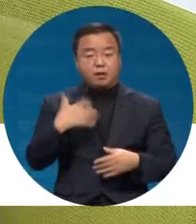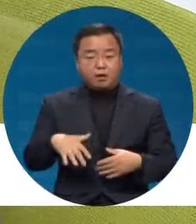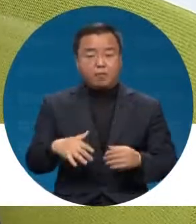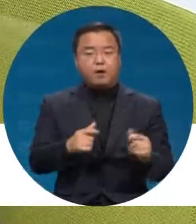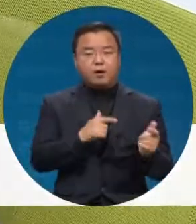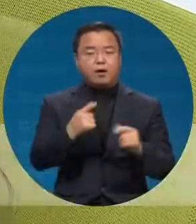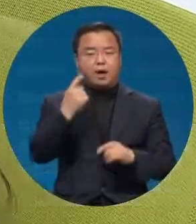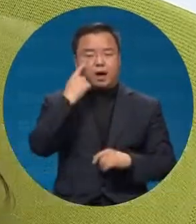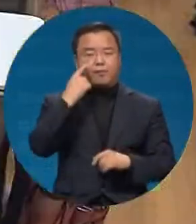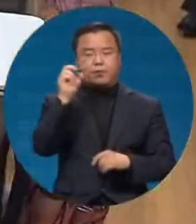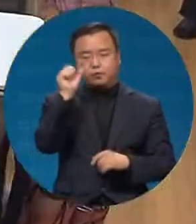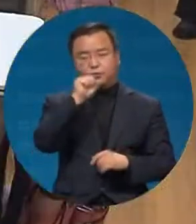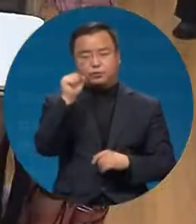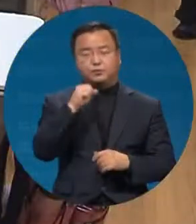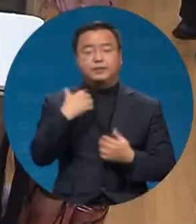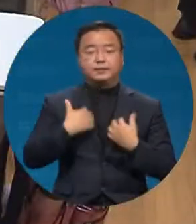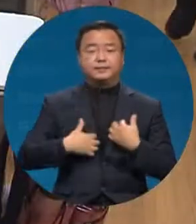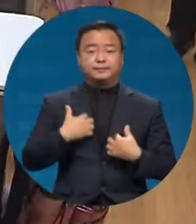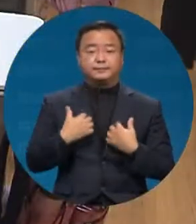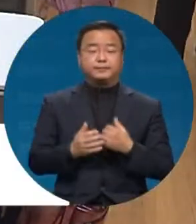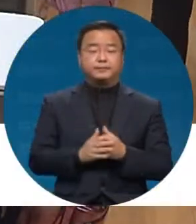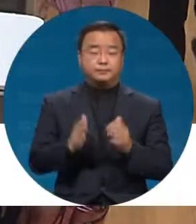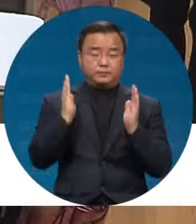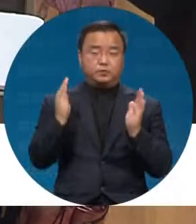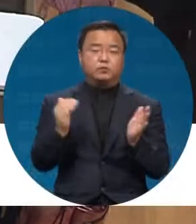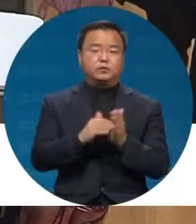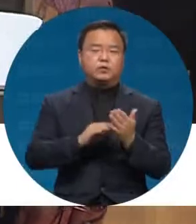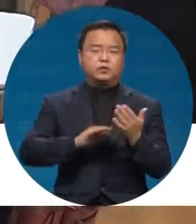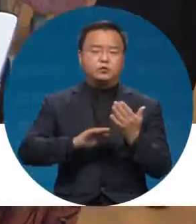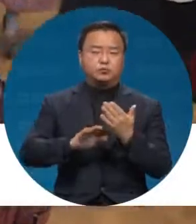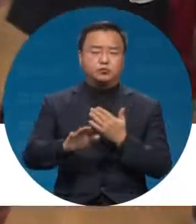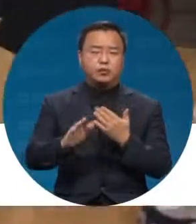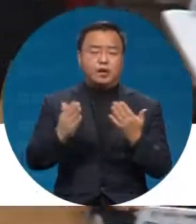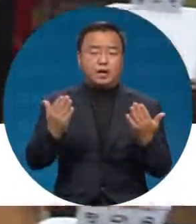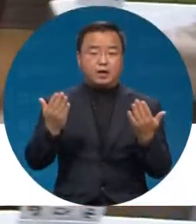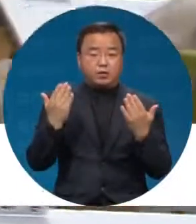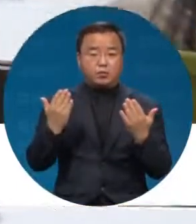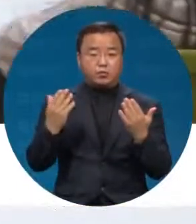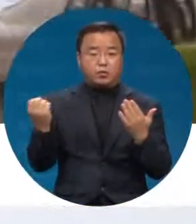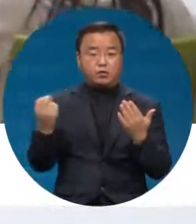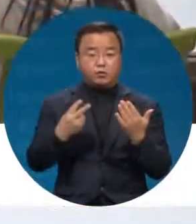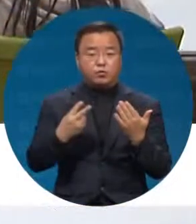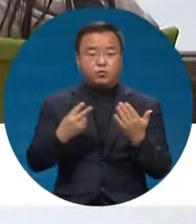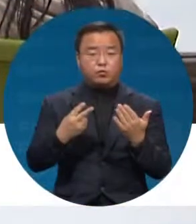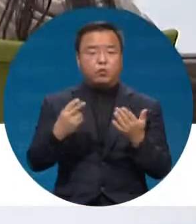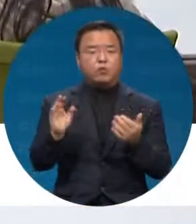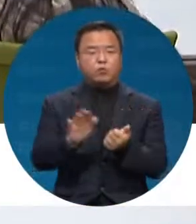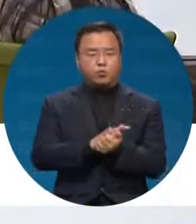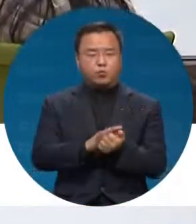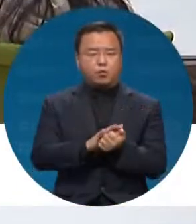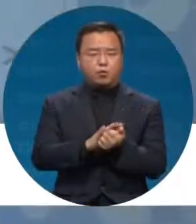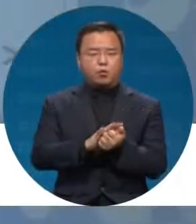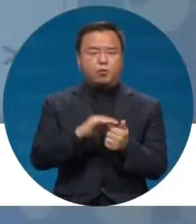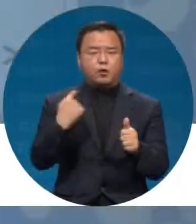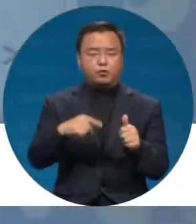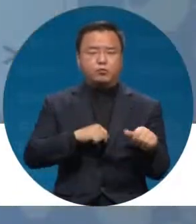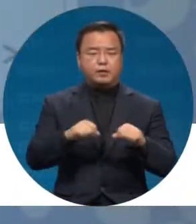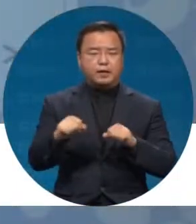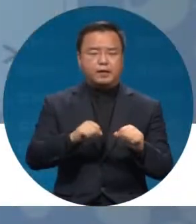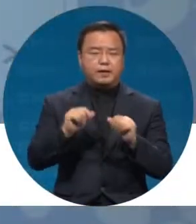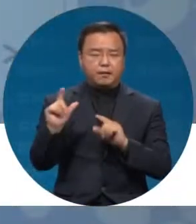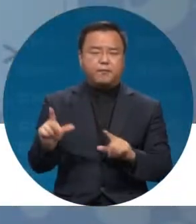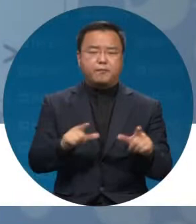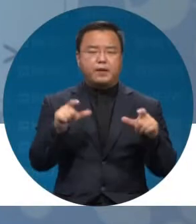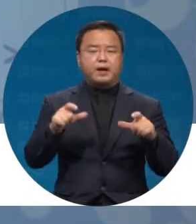재밌어요 방과후 돌봄 과 배움의 공간 마을 학교입니다 지난 해 분 훈련 마을